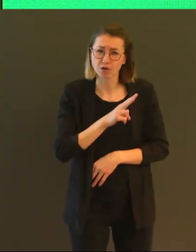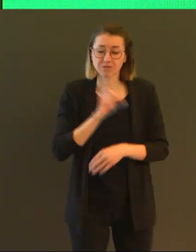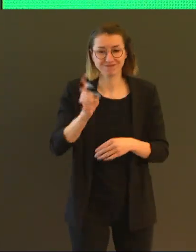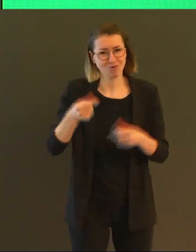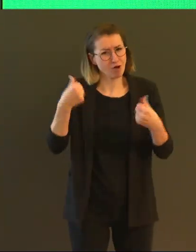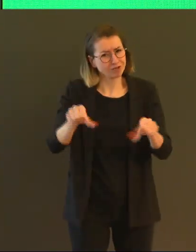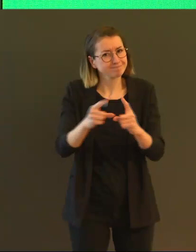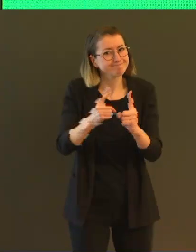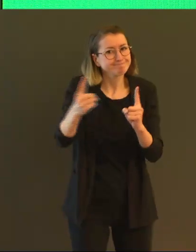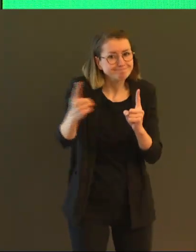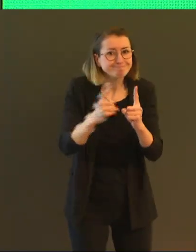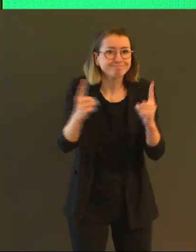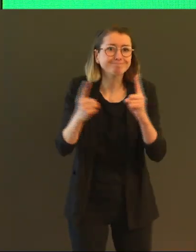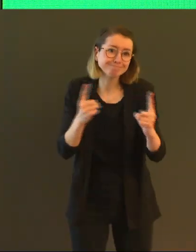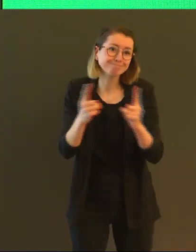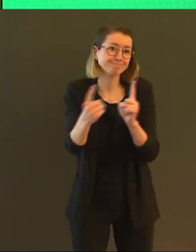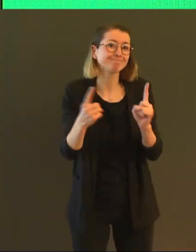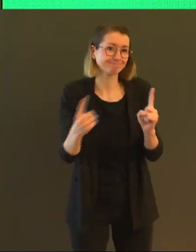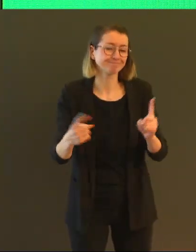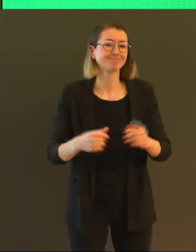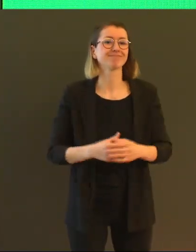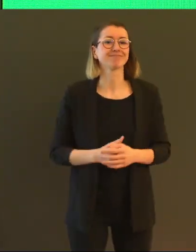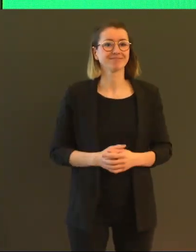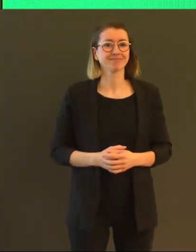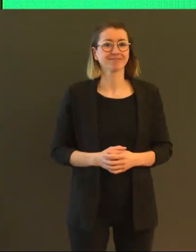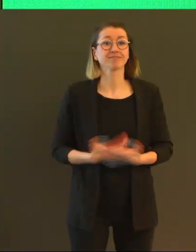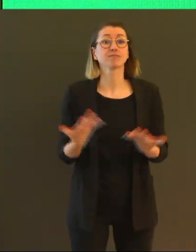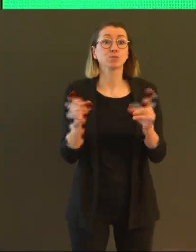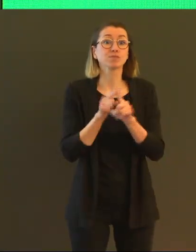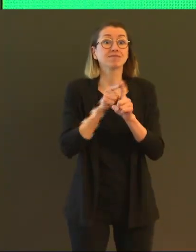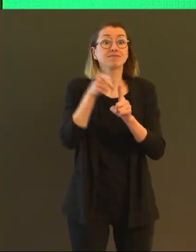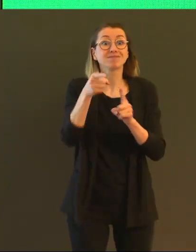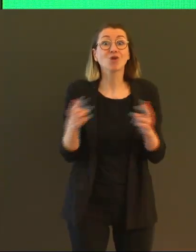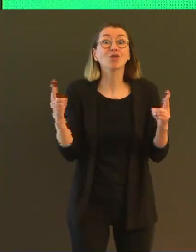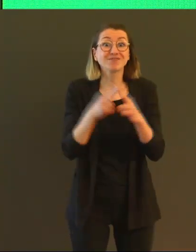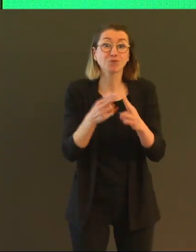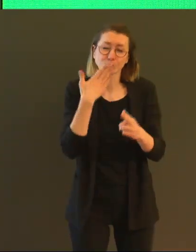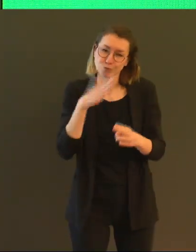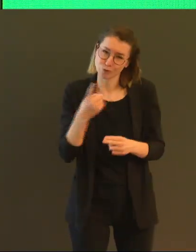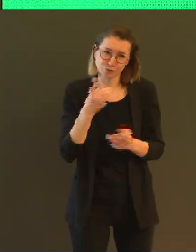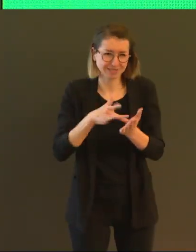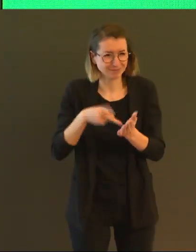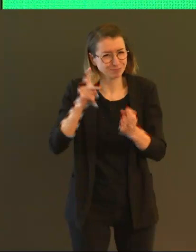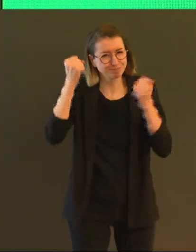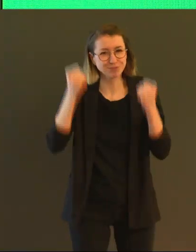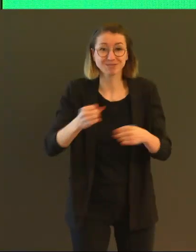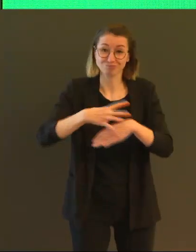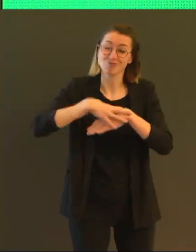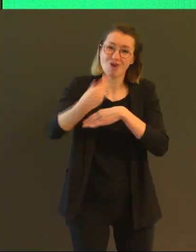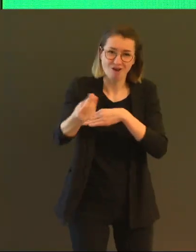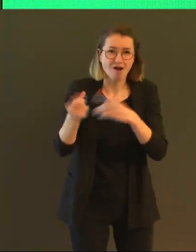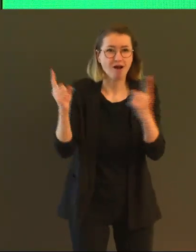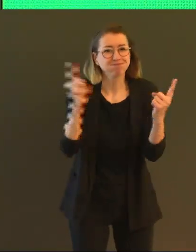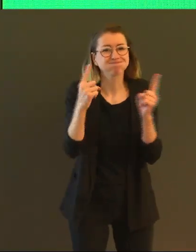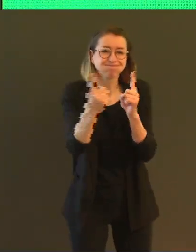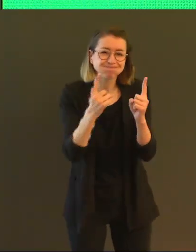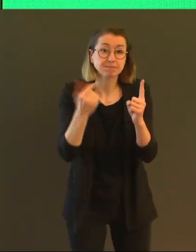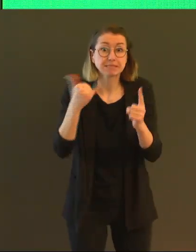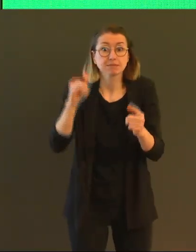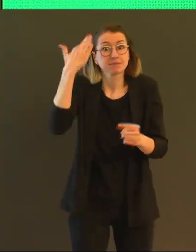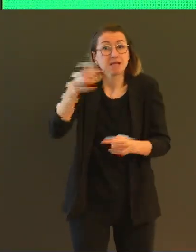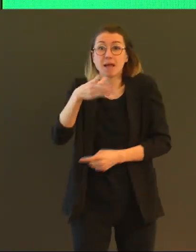de sécurité. Fixez des rendez-vous à l'extérieur. Et si ce n'est pas possible, portez